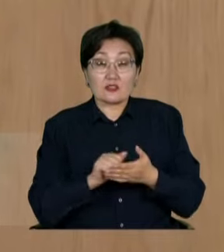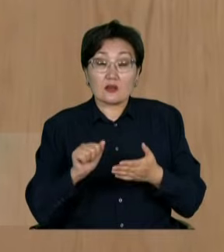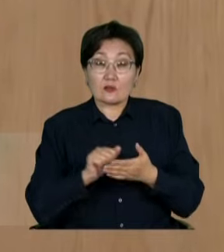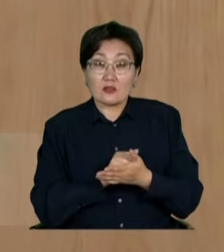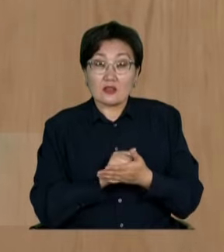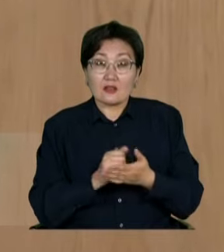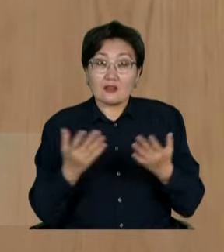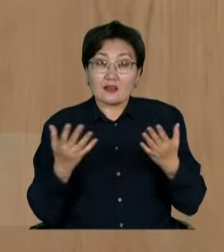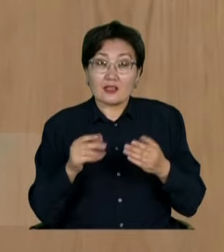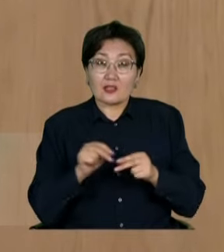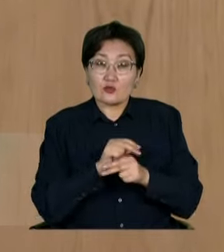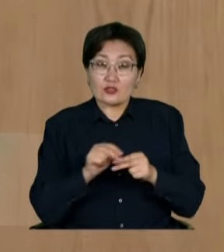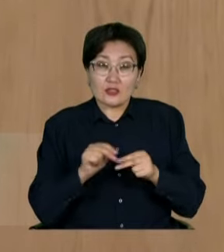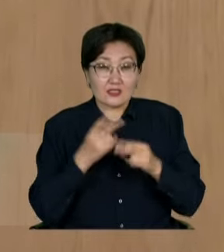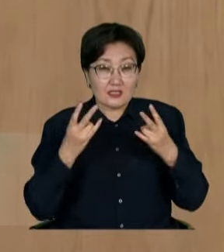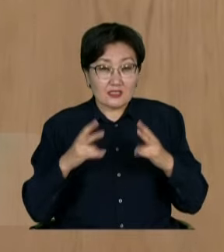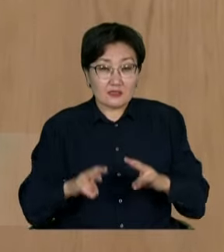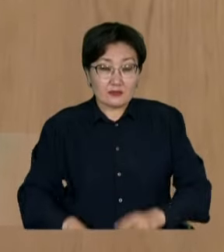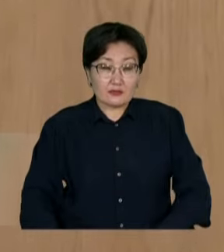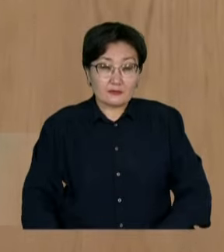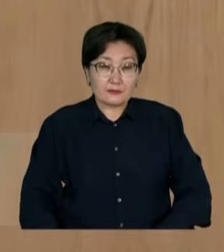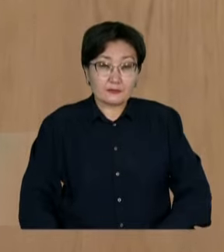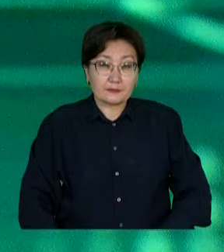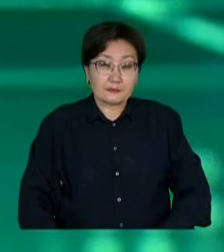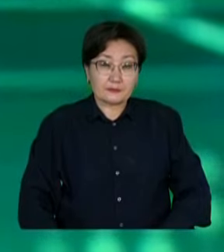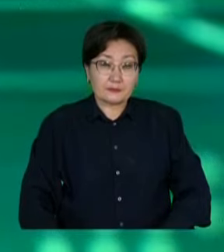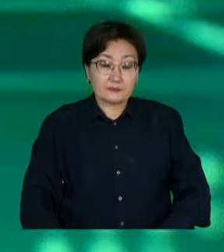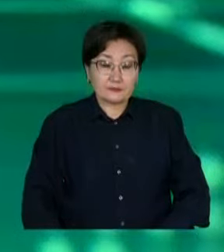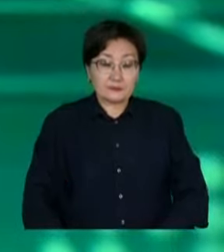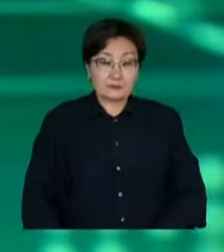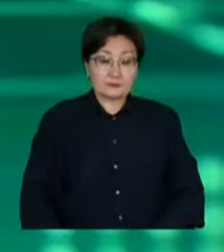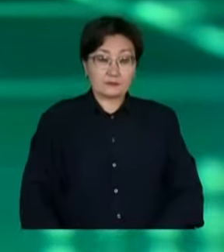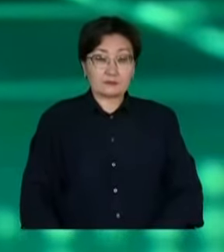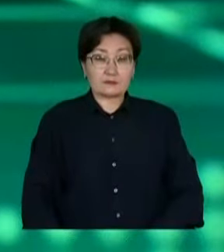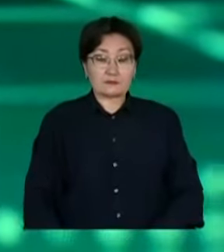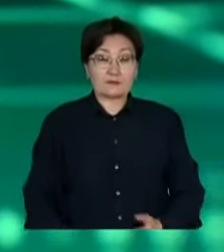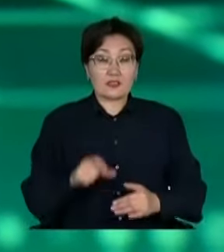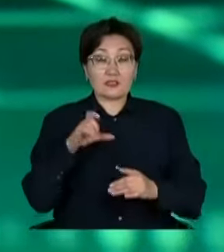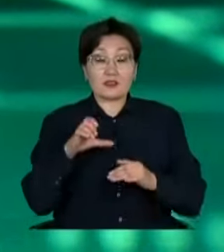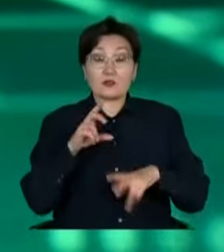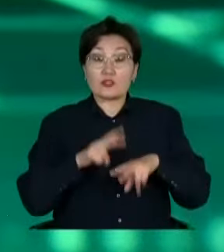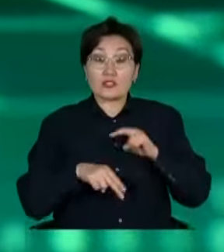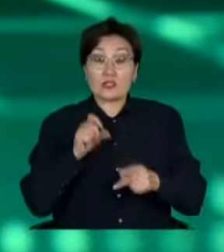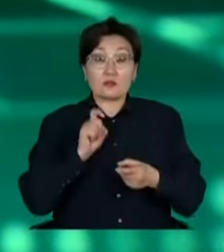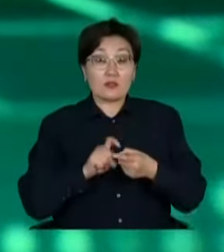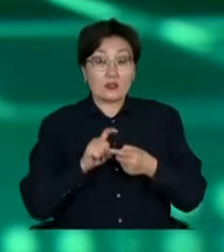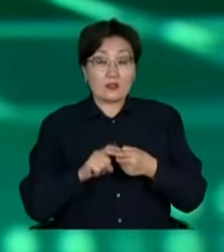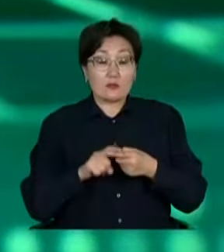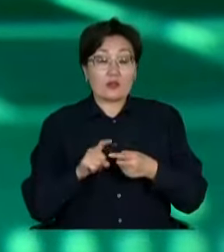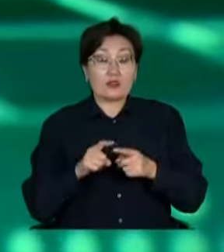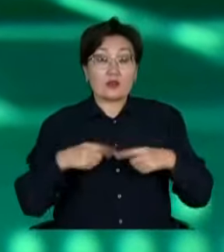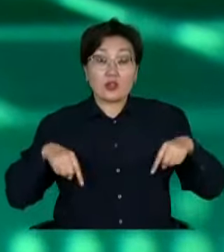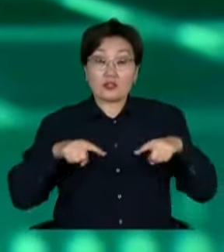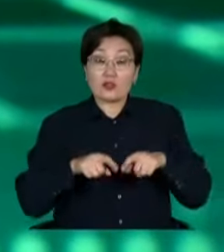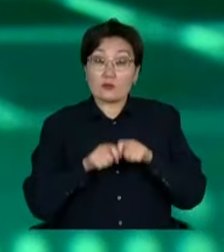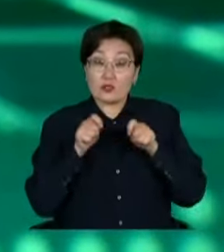қуаттауды қажет етпейді. АЭС құрылысына қатысты консорциум